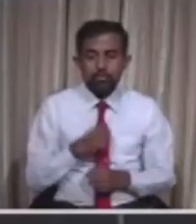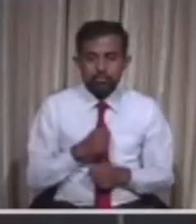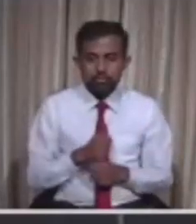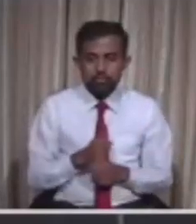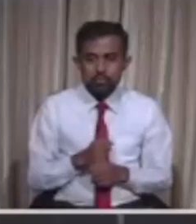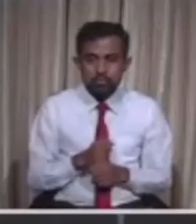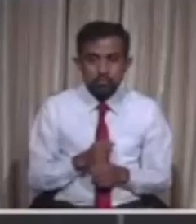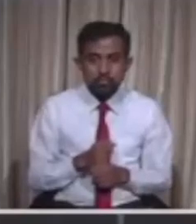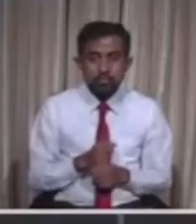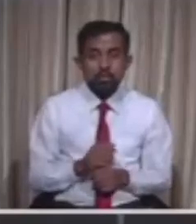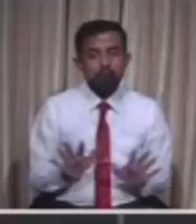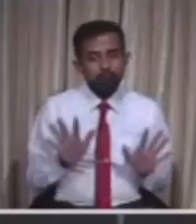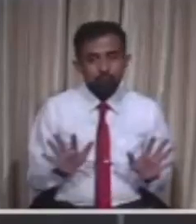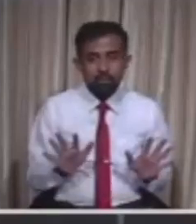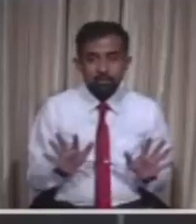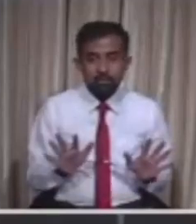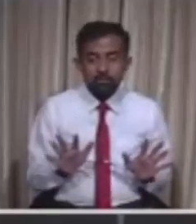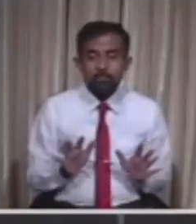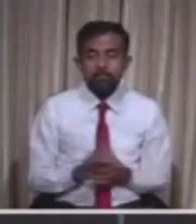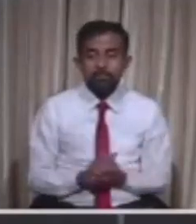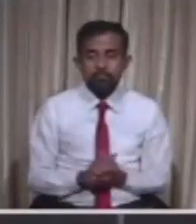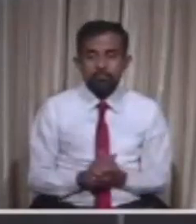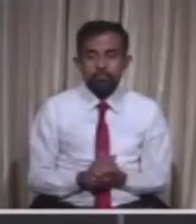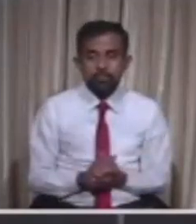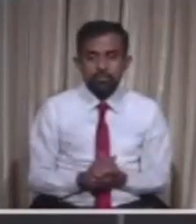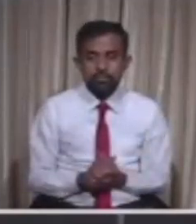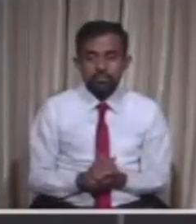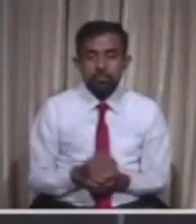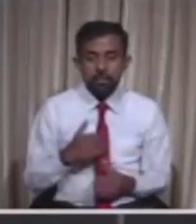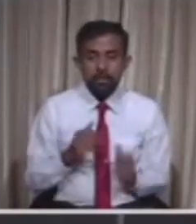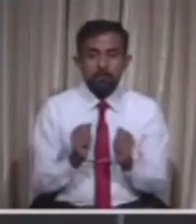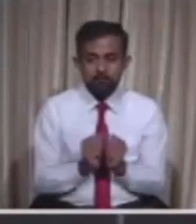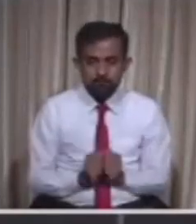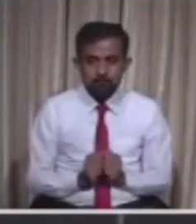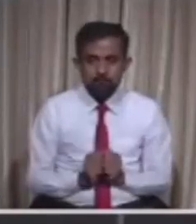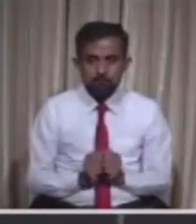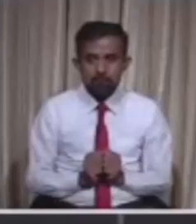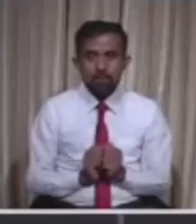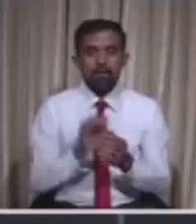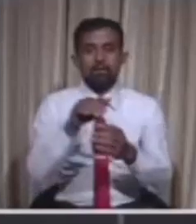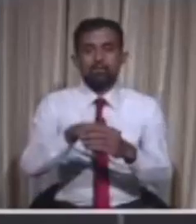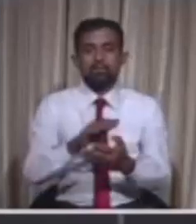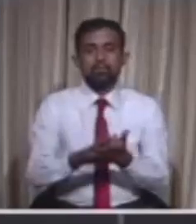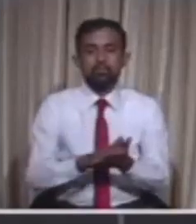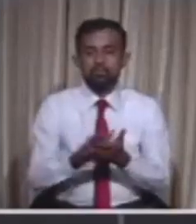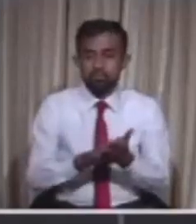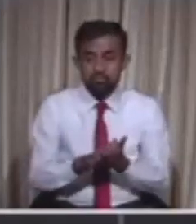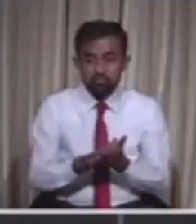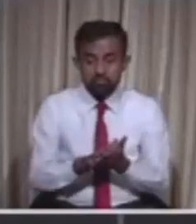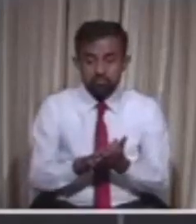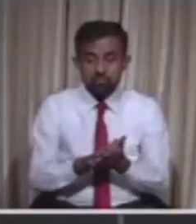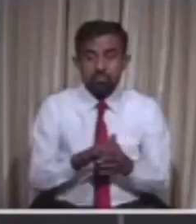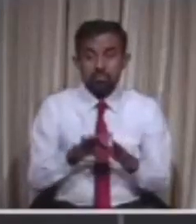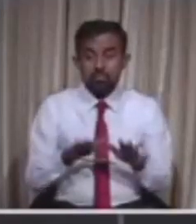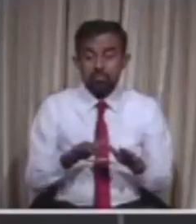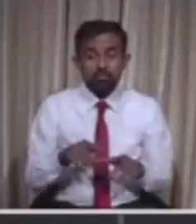ආණ්ඩුවකින් හැර හරි මම මේ වැඩපිළිවෙලට එකතු වෙන්න සූදානම් නැහැ